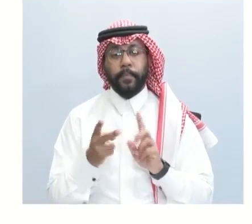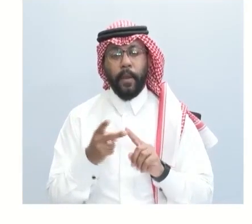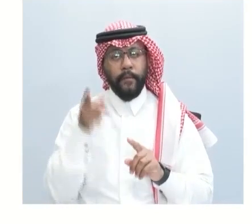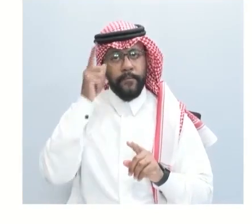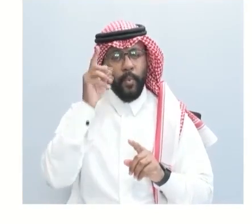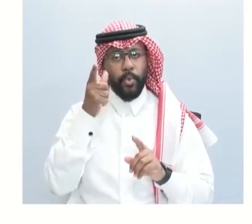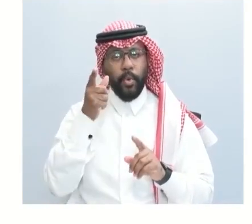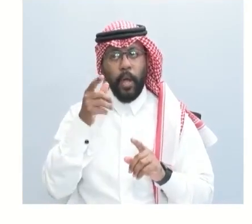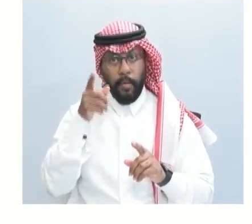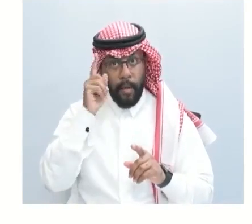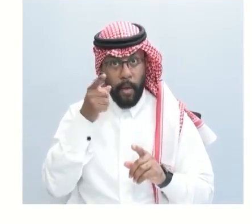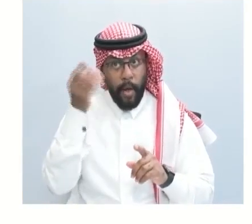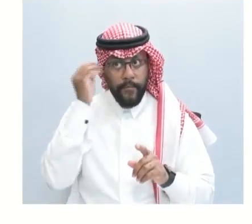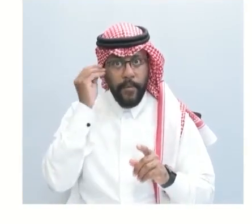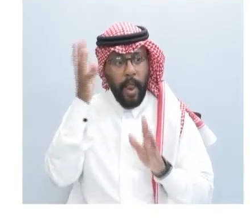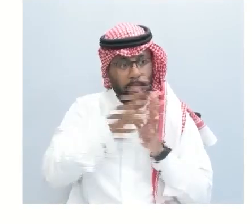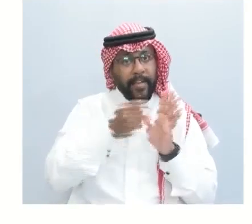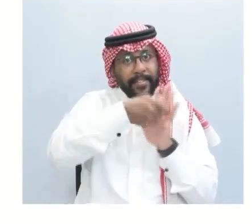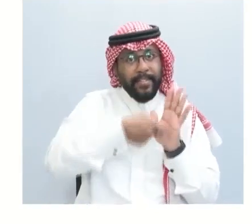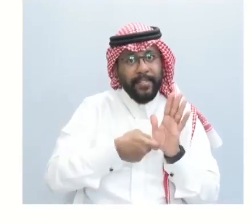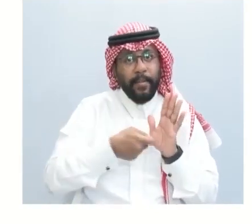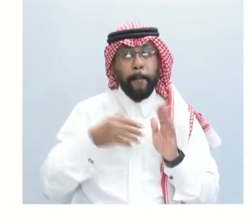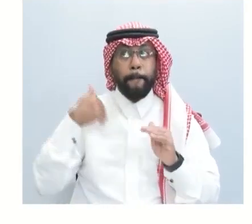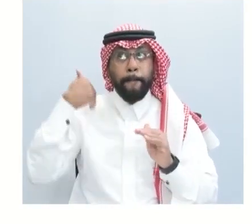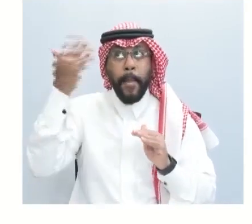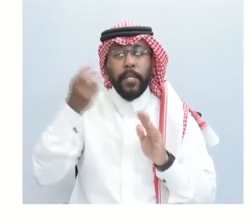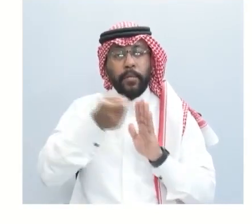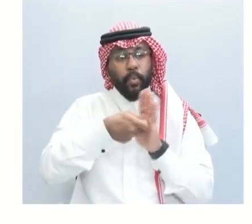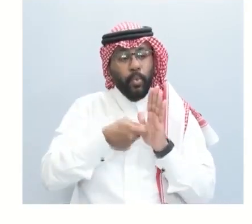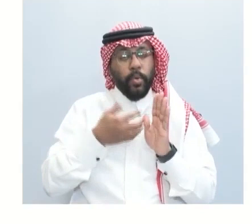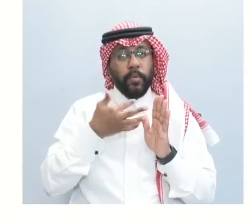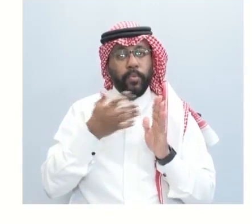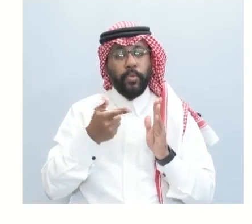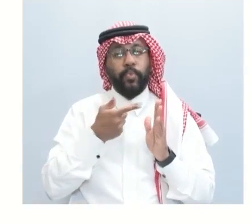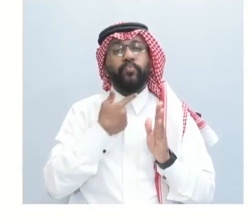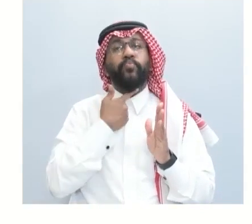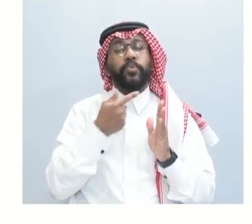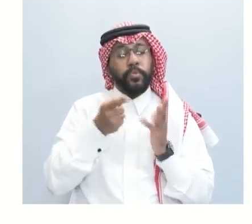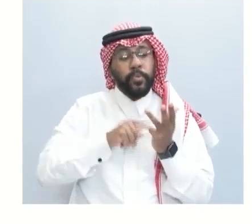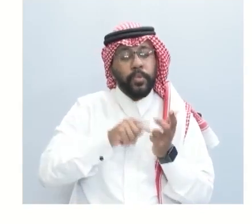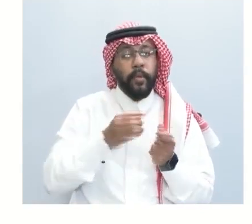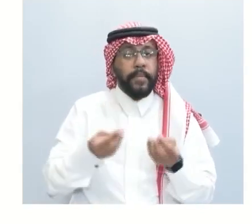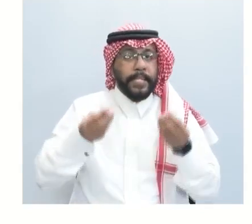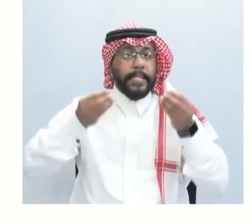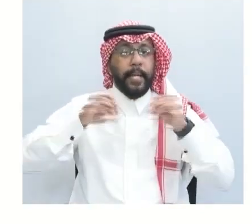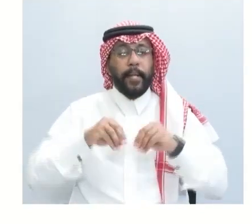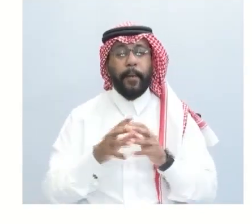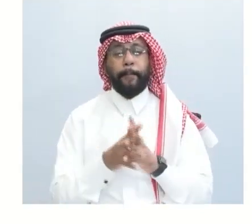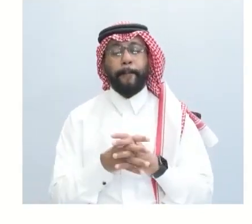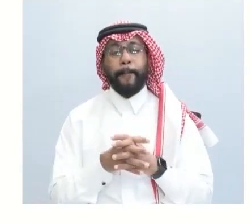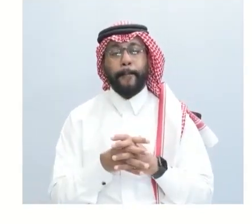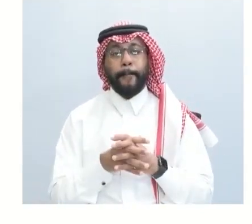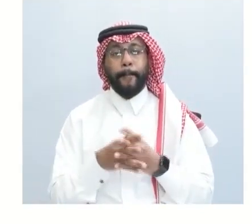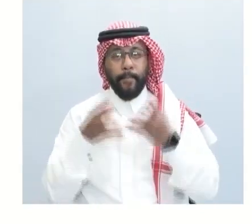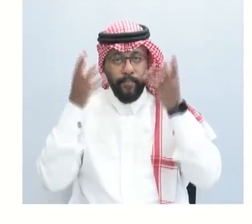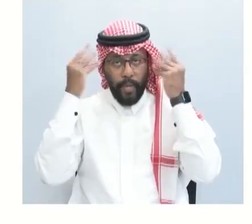ما الذي تعلمته هذه الوحده ثم ما اريد ايضا معرفته بمعنى ان او زياده للمعرفه ايضا هنا